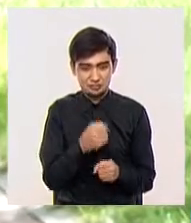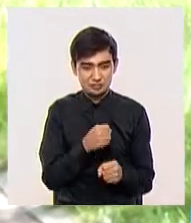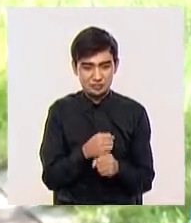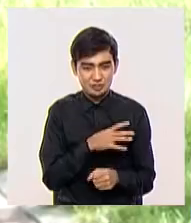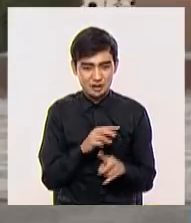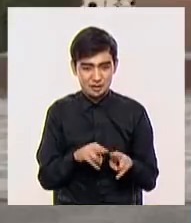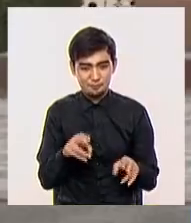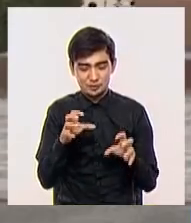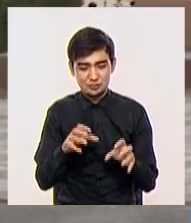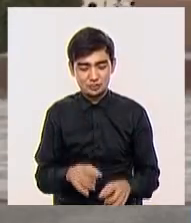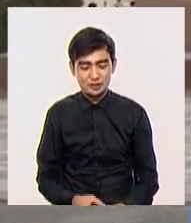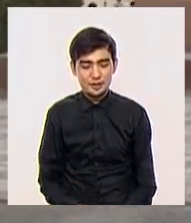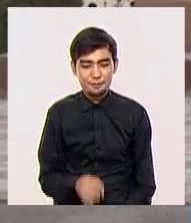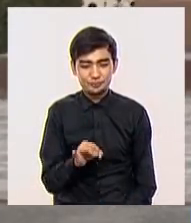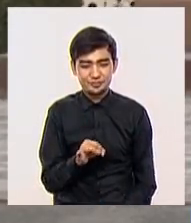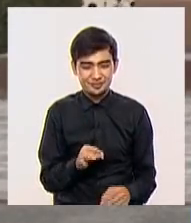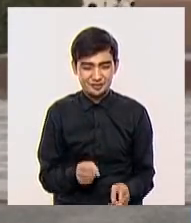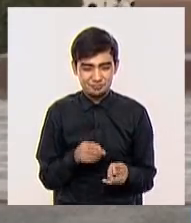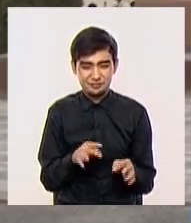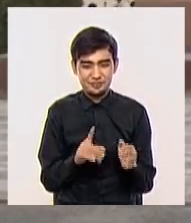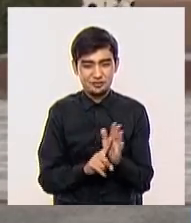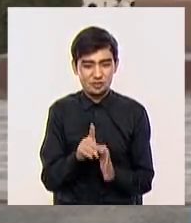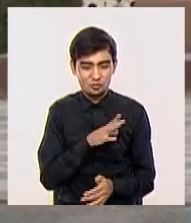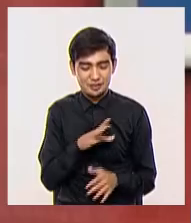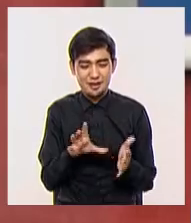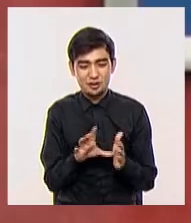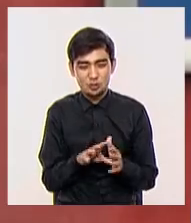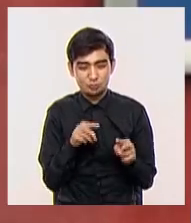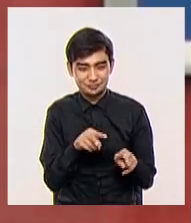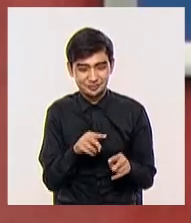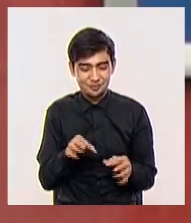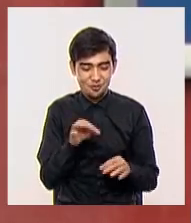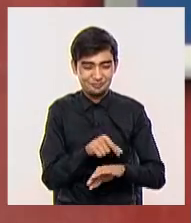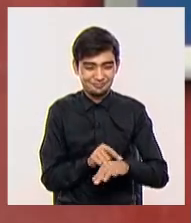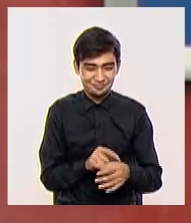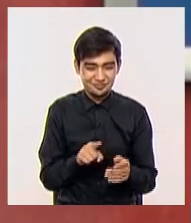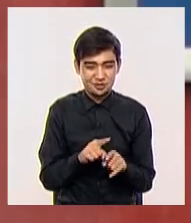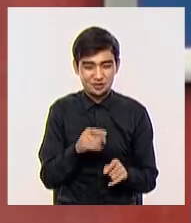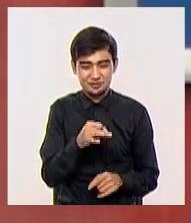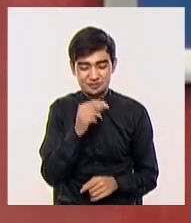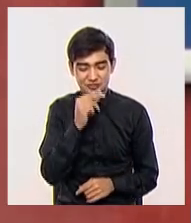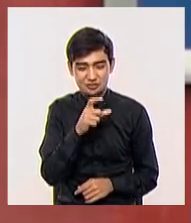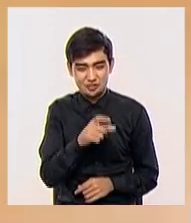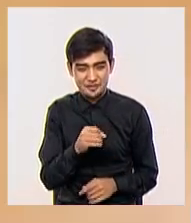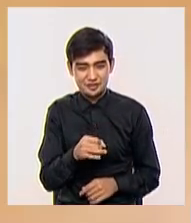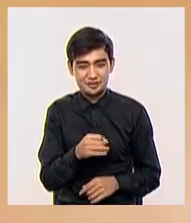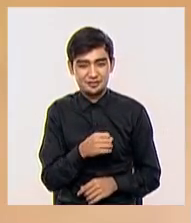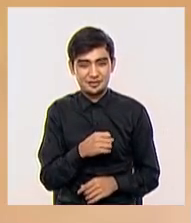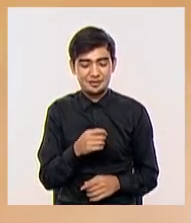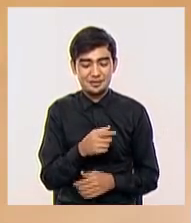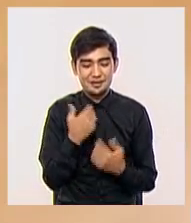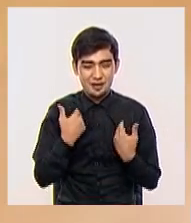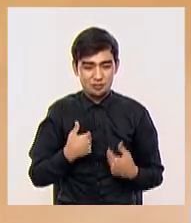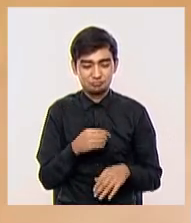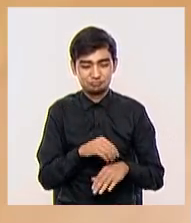да сондай заңдарды. Қылмыстық атқару жүйесі комитетінің өкілдері электронды бақылау құрылғылары жазасын өтеушінің денесіне бекітіледі деді. Әрі оны